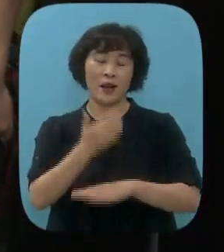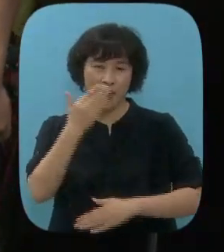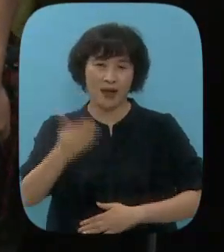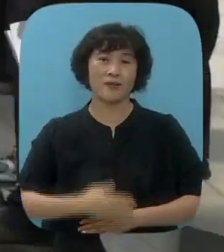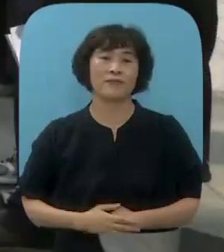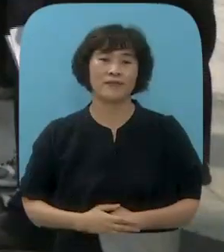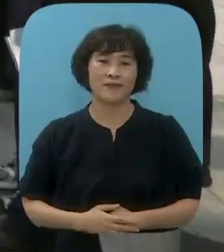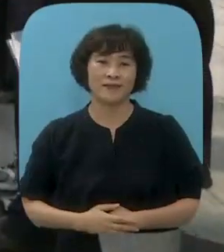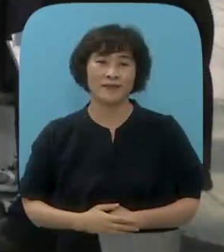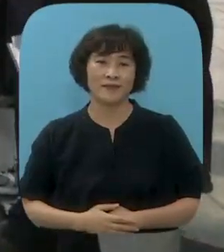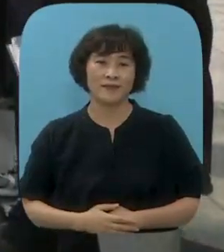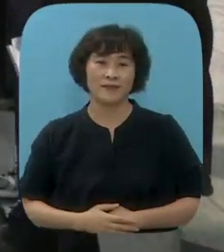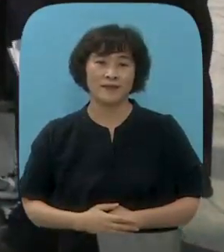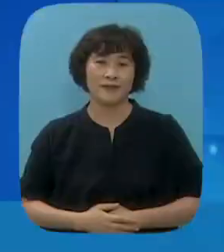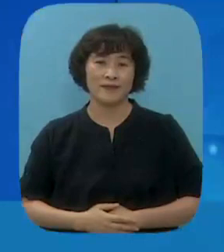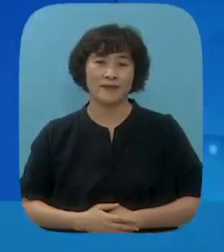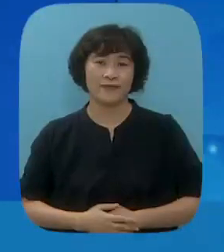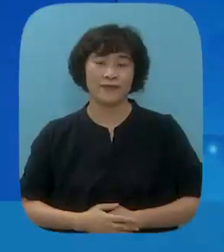있습니다. 이어서 정보마당입니다.